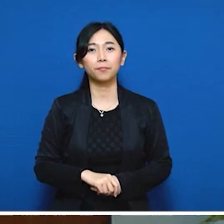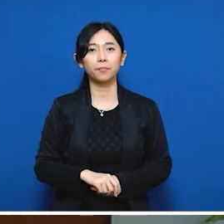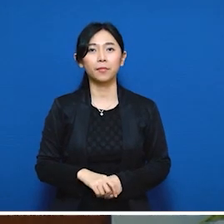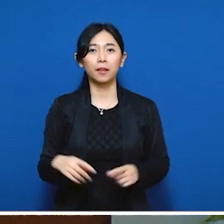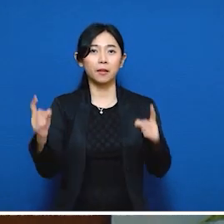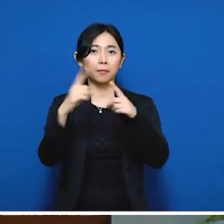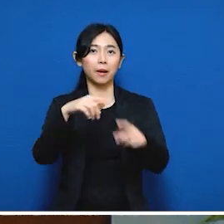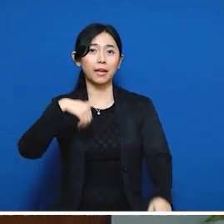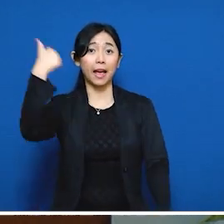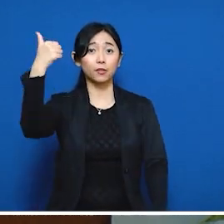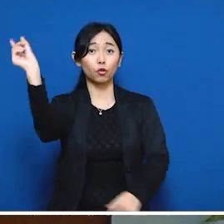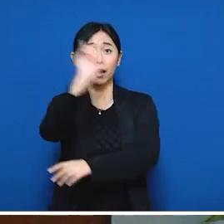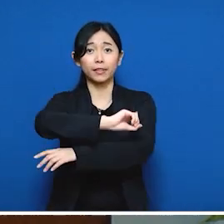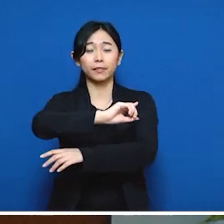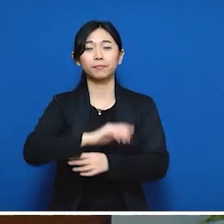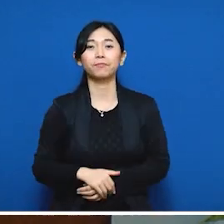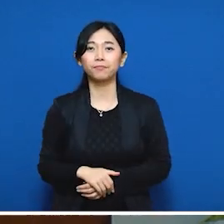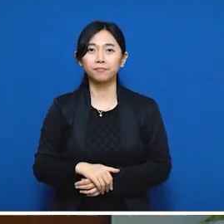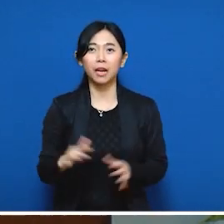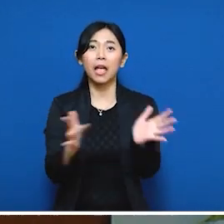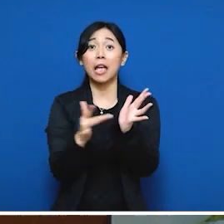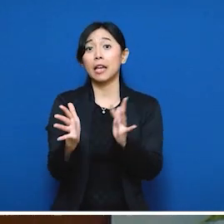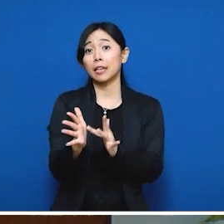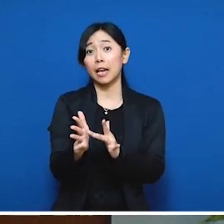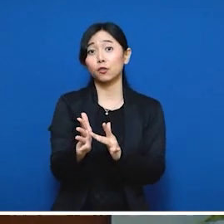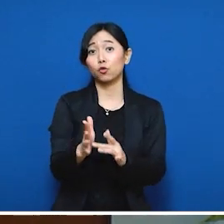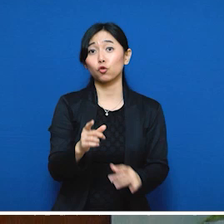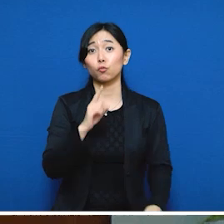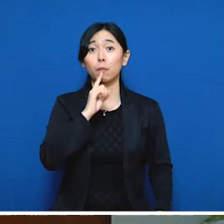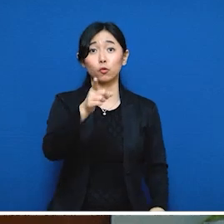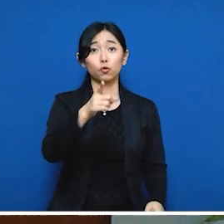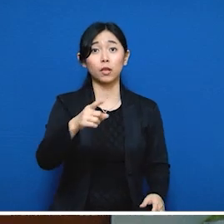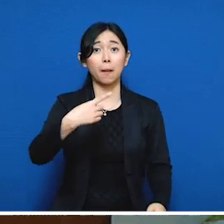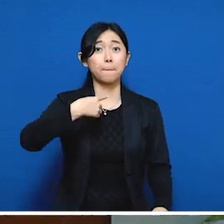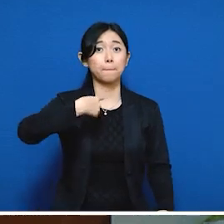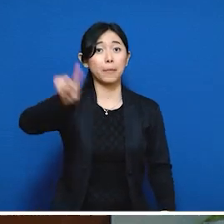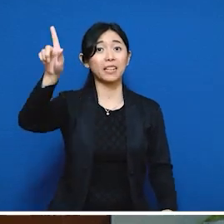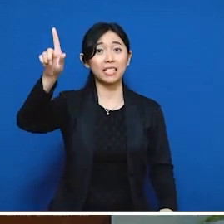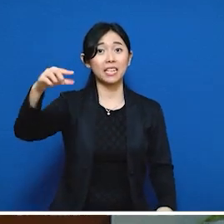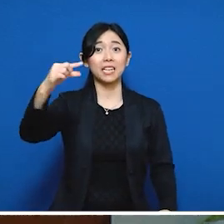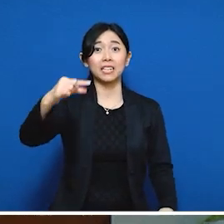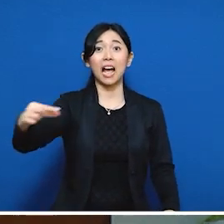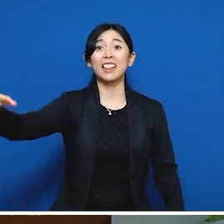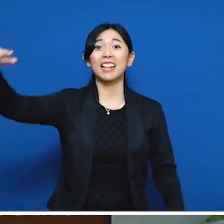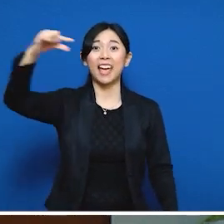Pada keesokan harinya, Yesus memutuskan untuk berangkat ke Galilea.